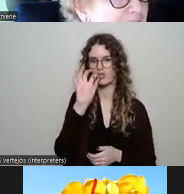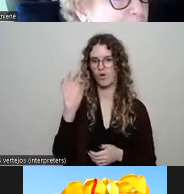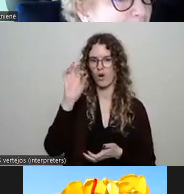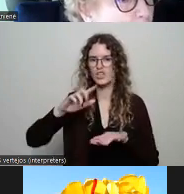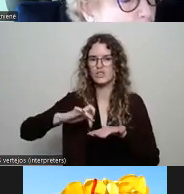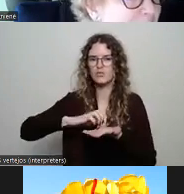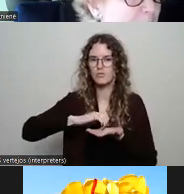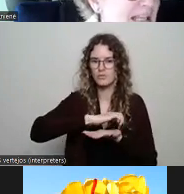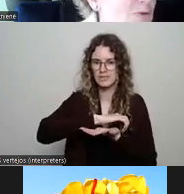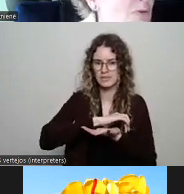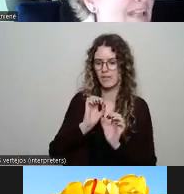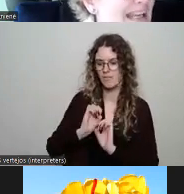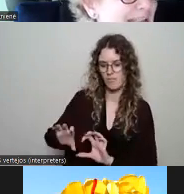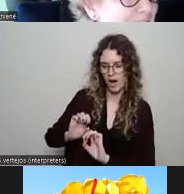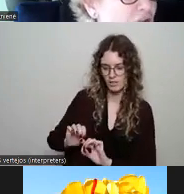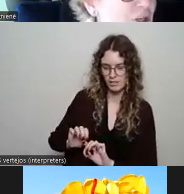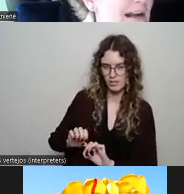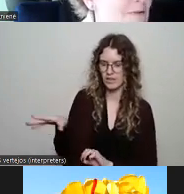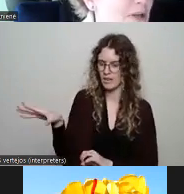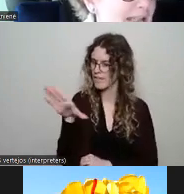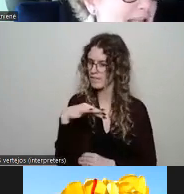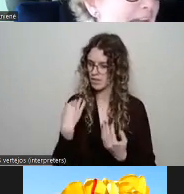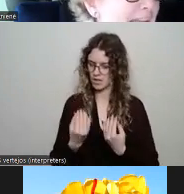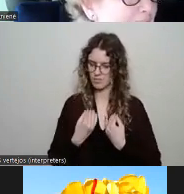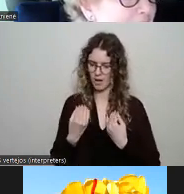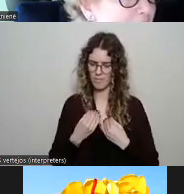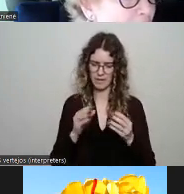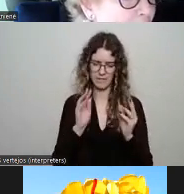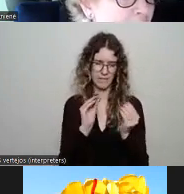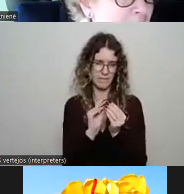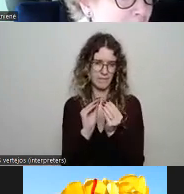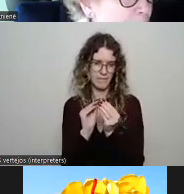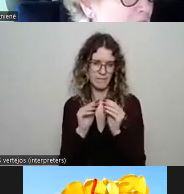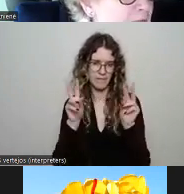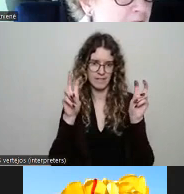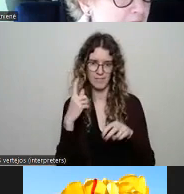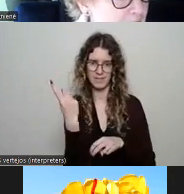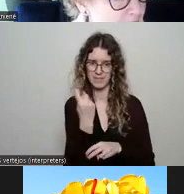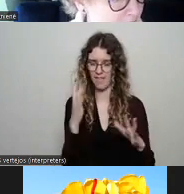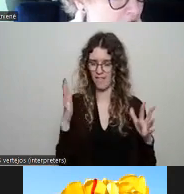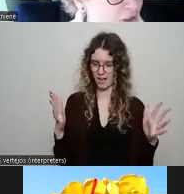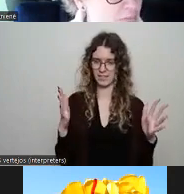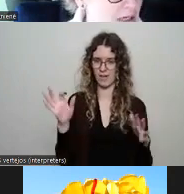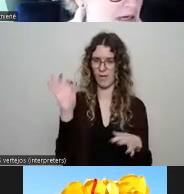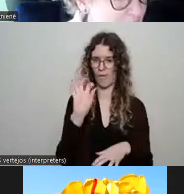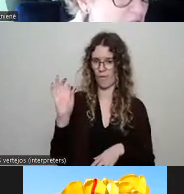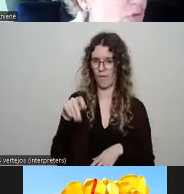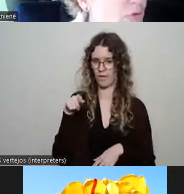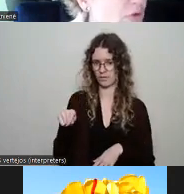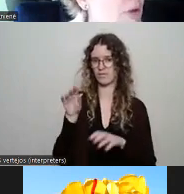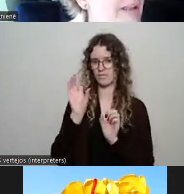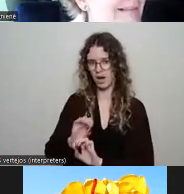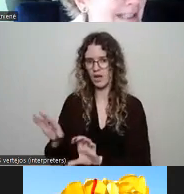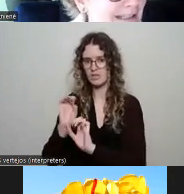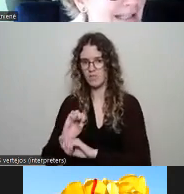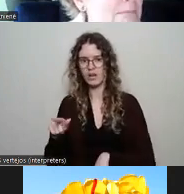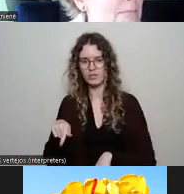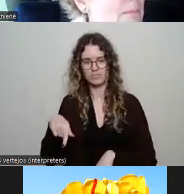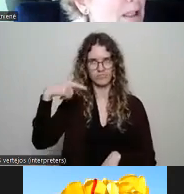per visas pamokas apie tą skrusdėlytę ir šneka kokią savaitę laiko. Tai jau tie vaikai tikrai tą žinių bagažą turi